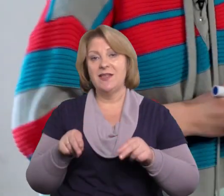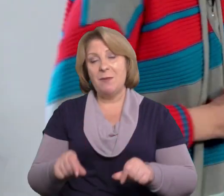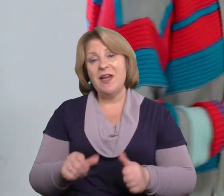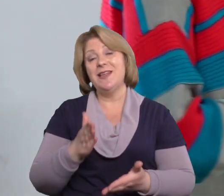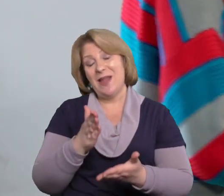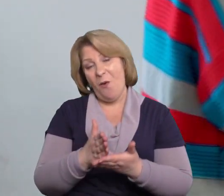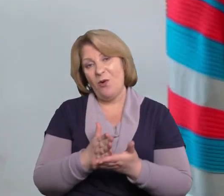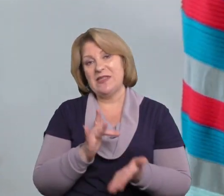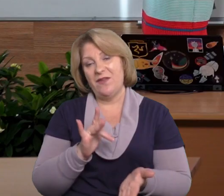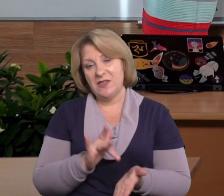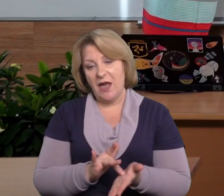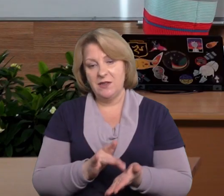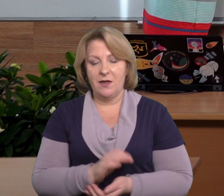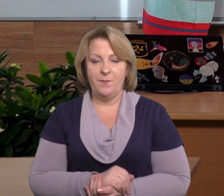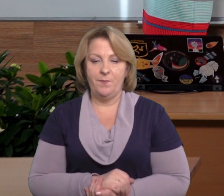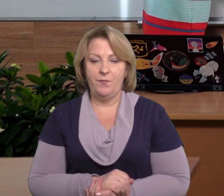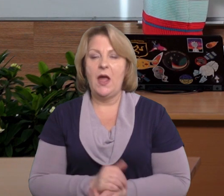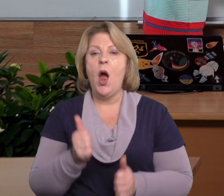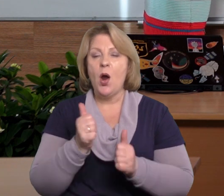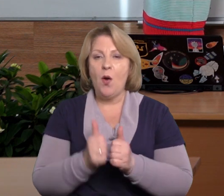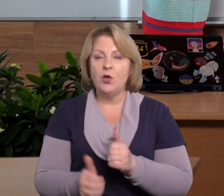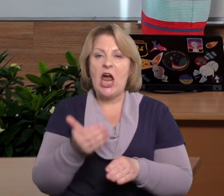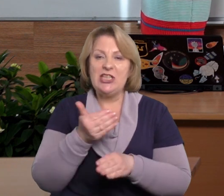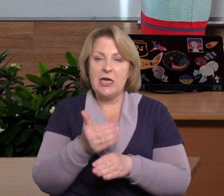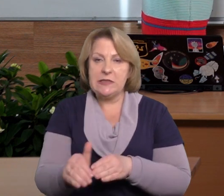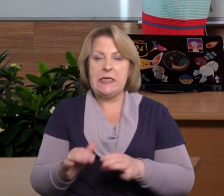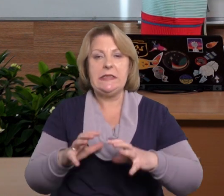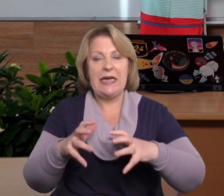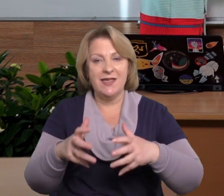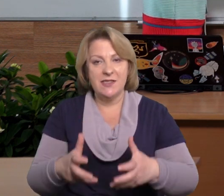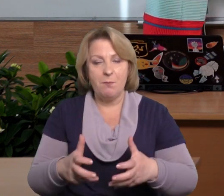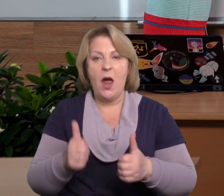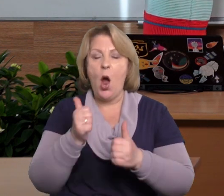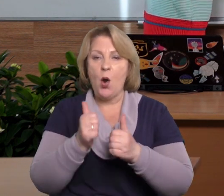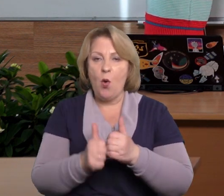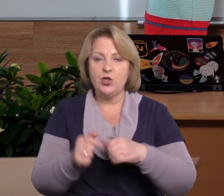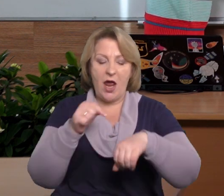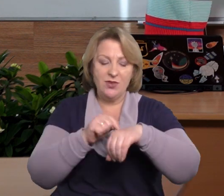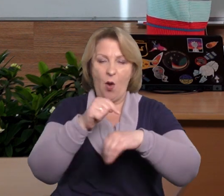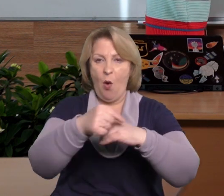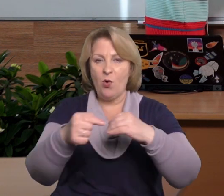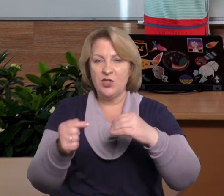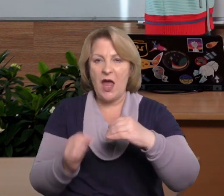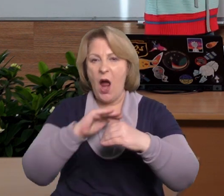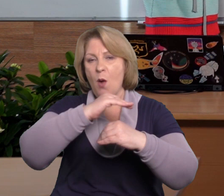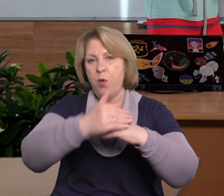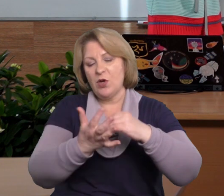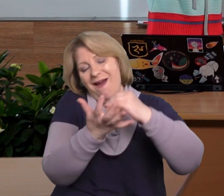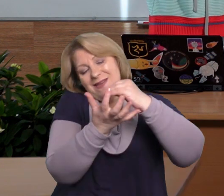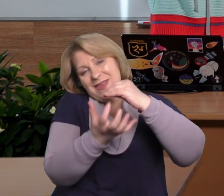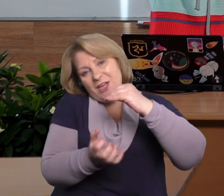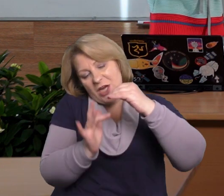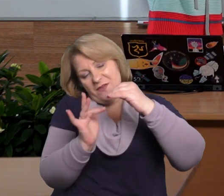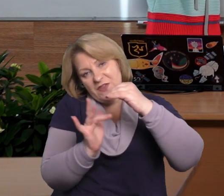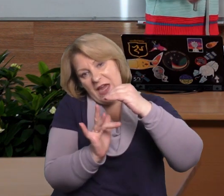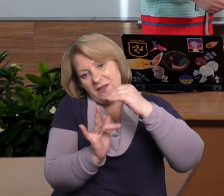центрі. Так? Відповідно, кожна частинка Землі, то кожна точка поверхні, вона тяжіє до центру. Тому ми і маємо